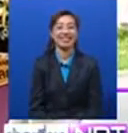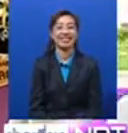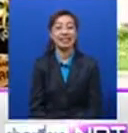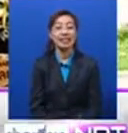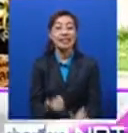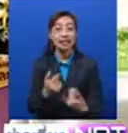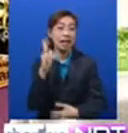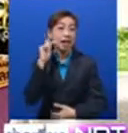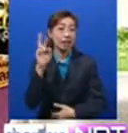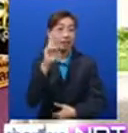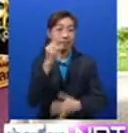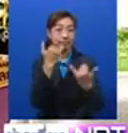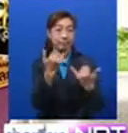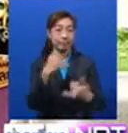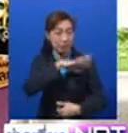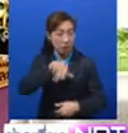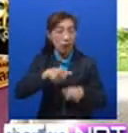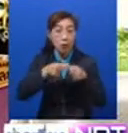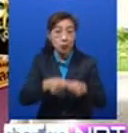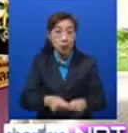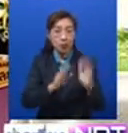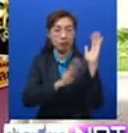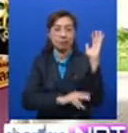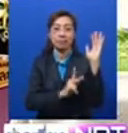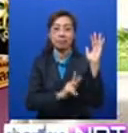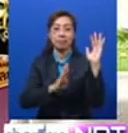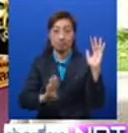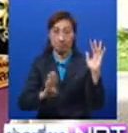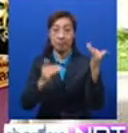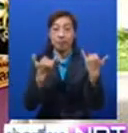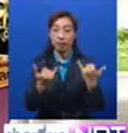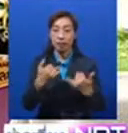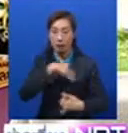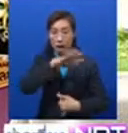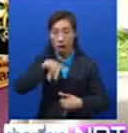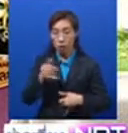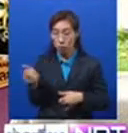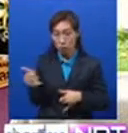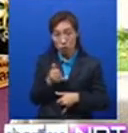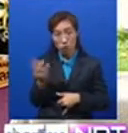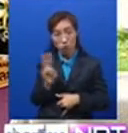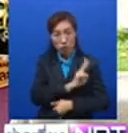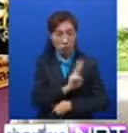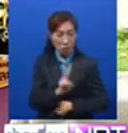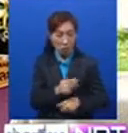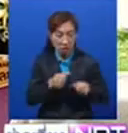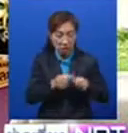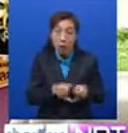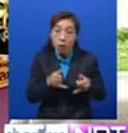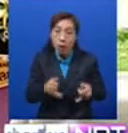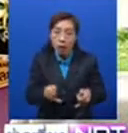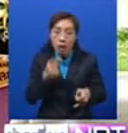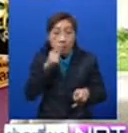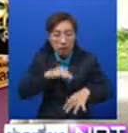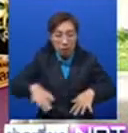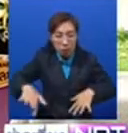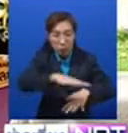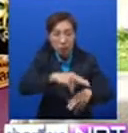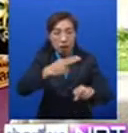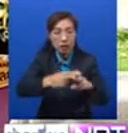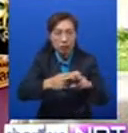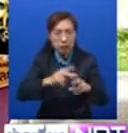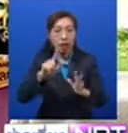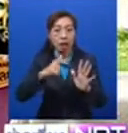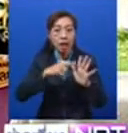ข่าวภาคเที่ยงวันนี้นะคะเราสัญจรอยู่ที่จังหวัดกระบี่นะคะและตอนนี้นะคะเราก็มาจัดรายการอยู่บริเวณลานปูดำนะคะหรือชื่อ